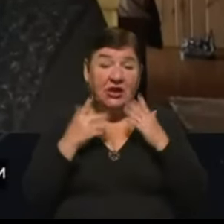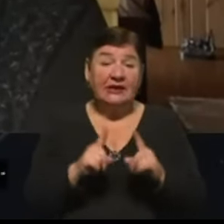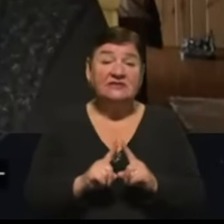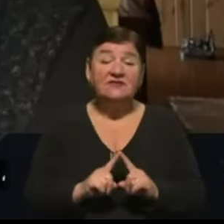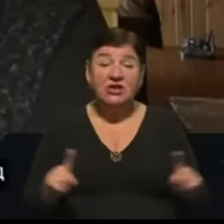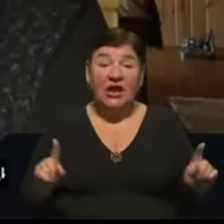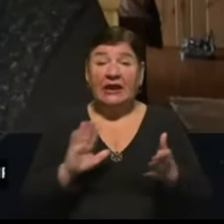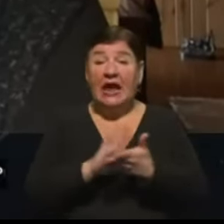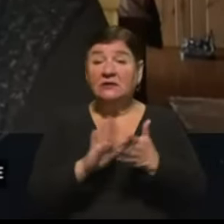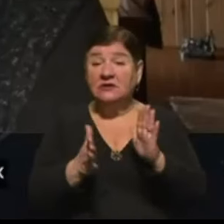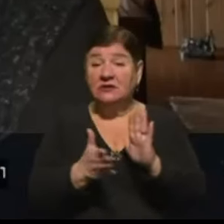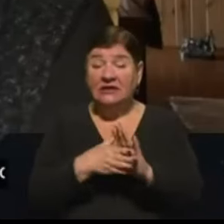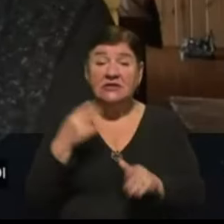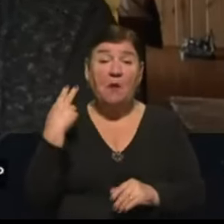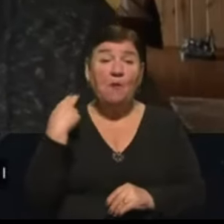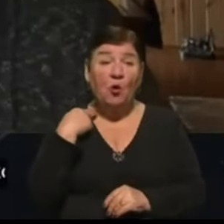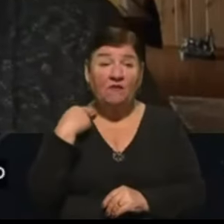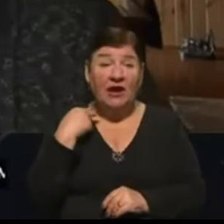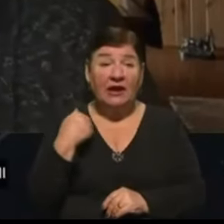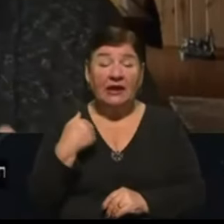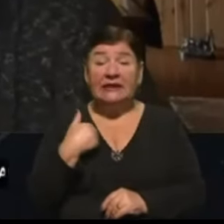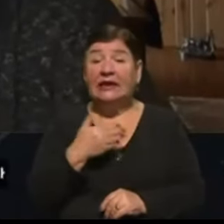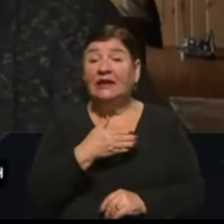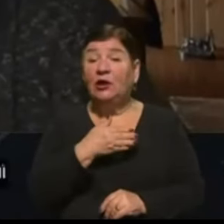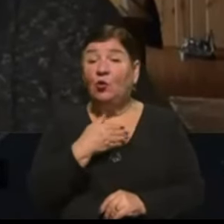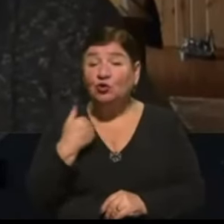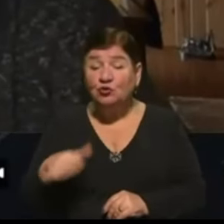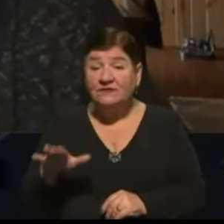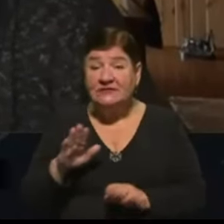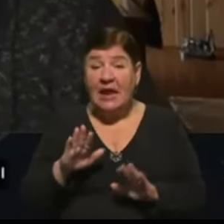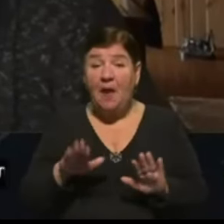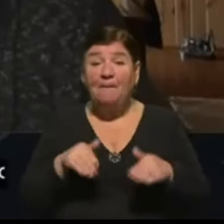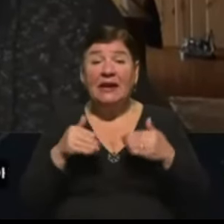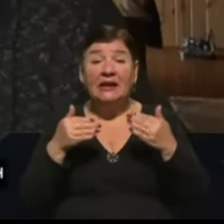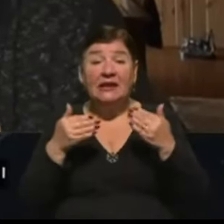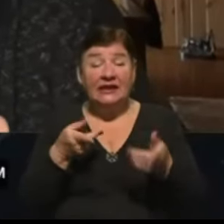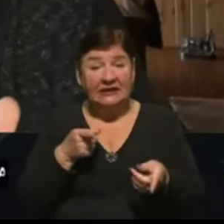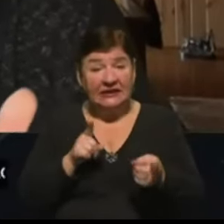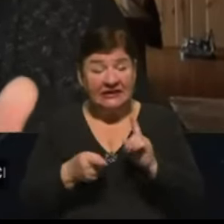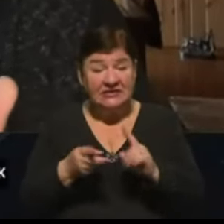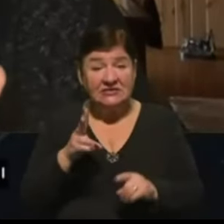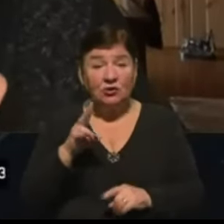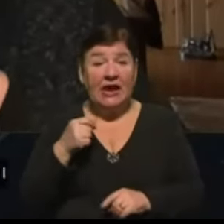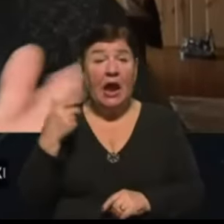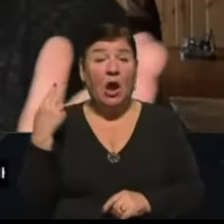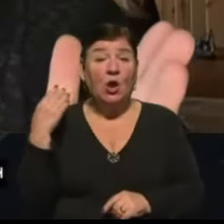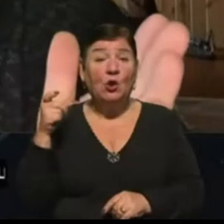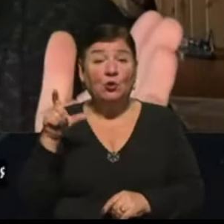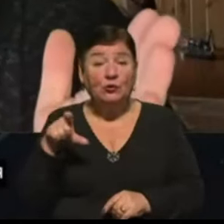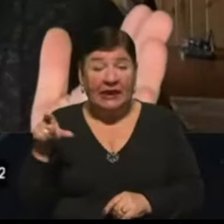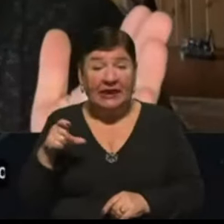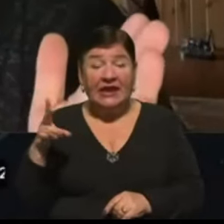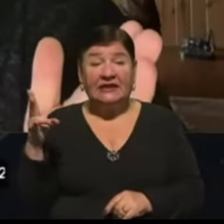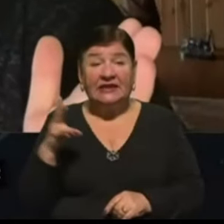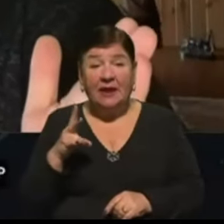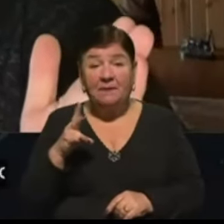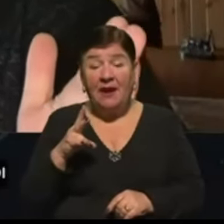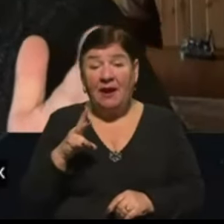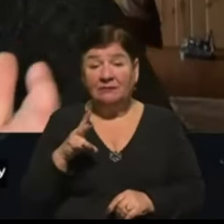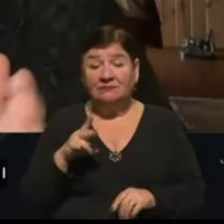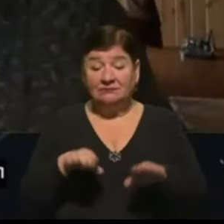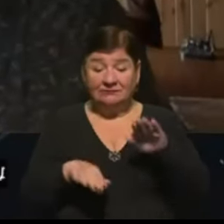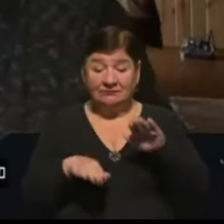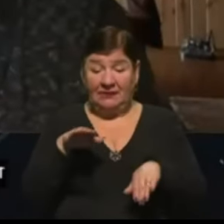надзвичайна ситуація боргова. Я не хочу все перекладати дійсно на людей, але треба диференціацію